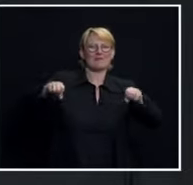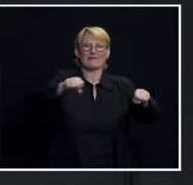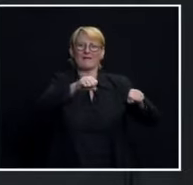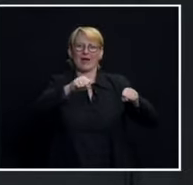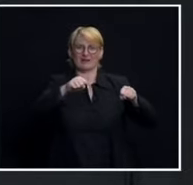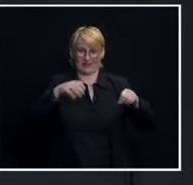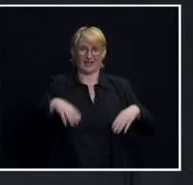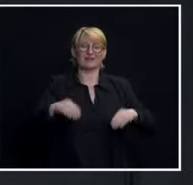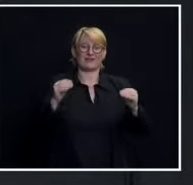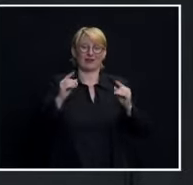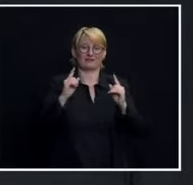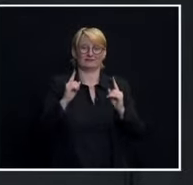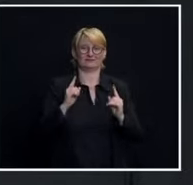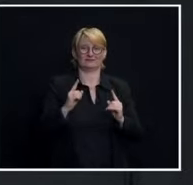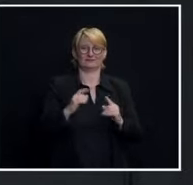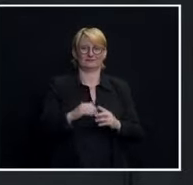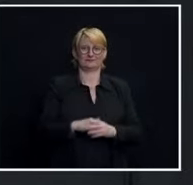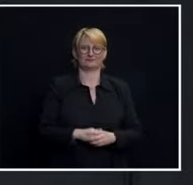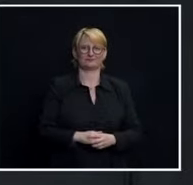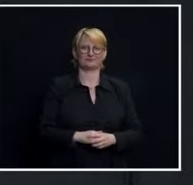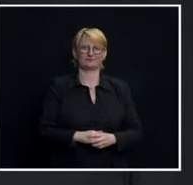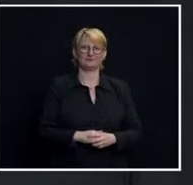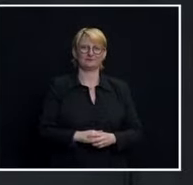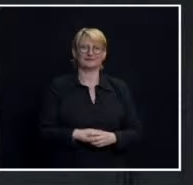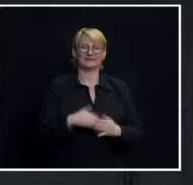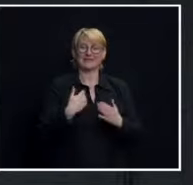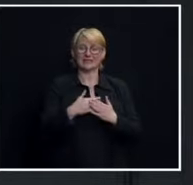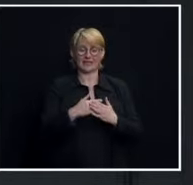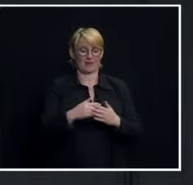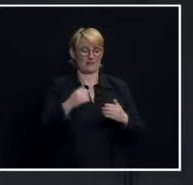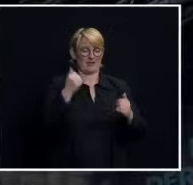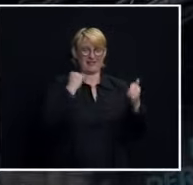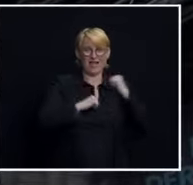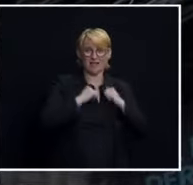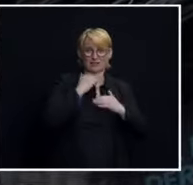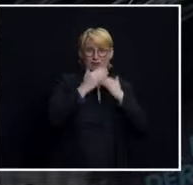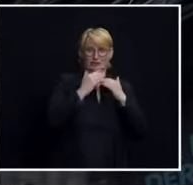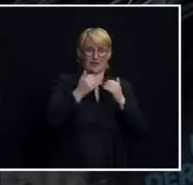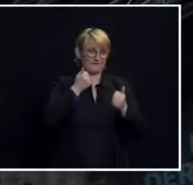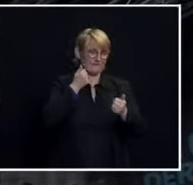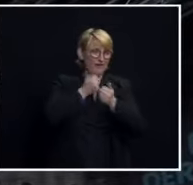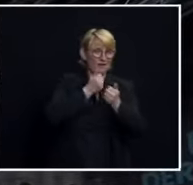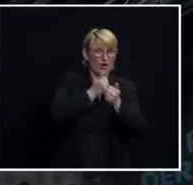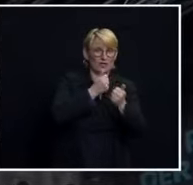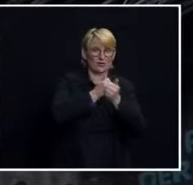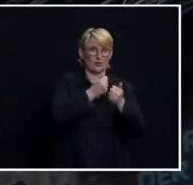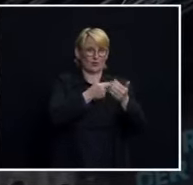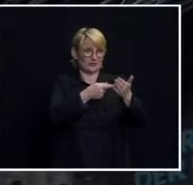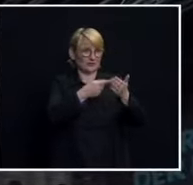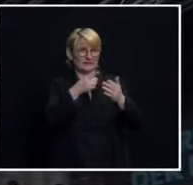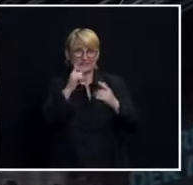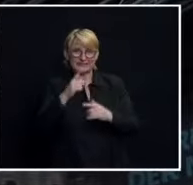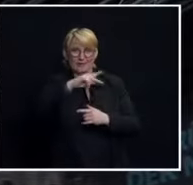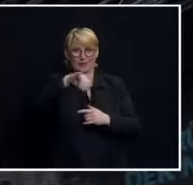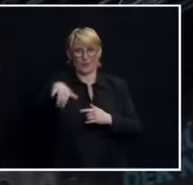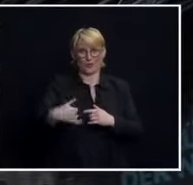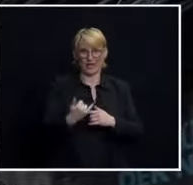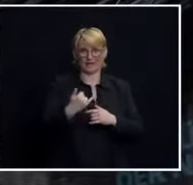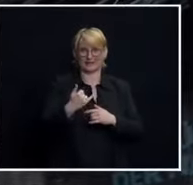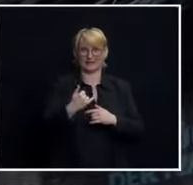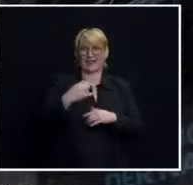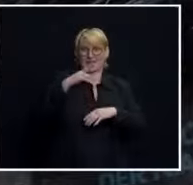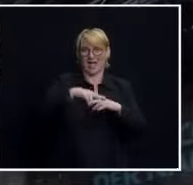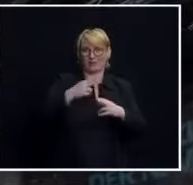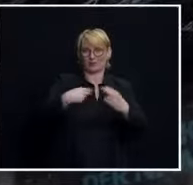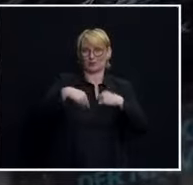deshalb sind auch die Leidensgeschichten und die Verfolgungsschicksale, die uns das Projekt Die Rückkehr der Namen